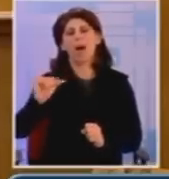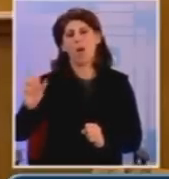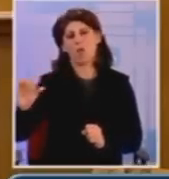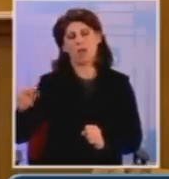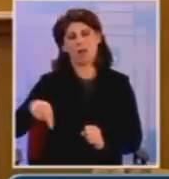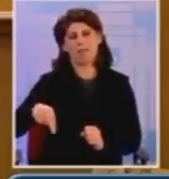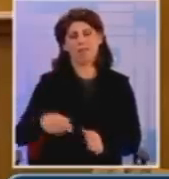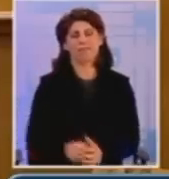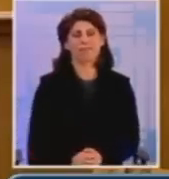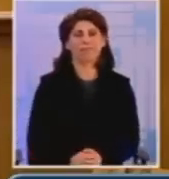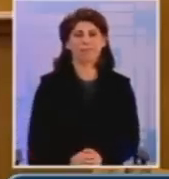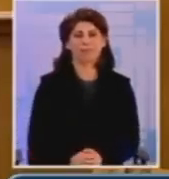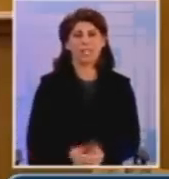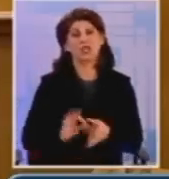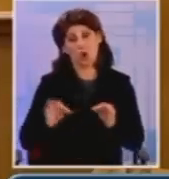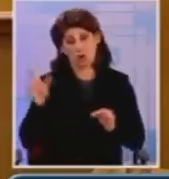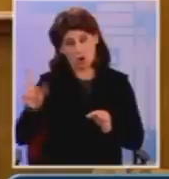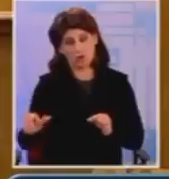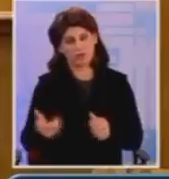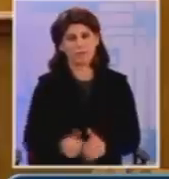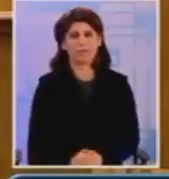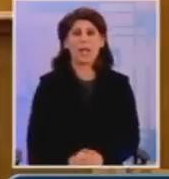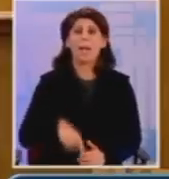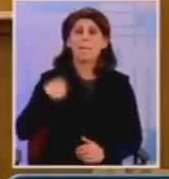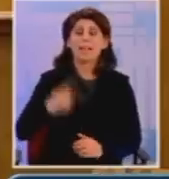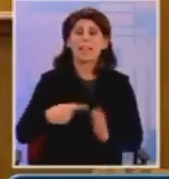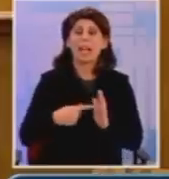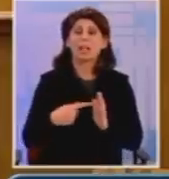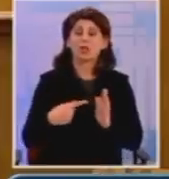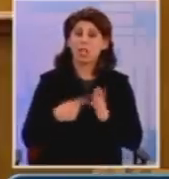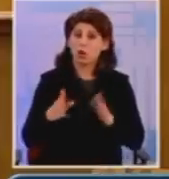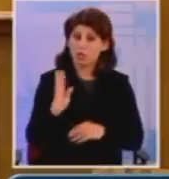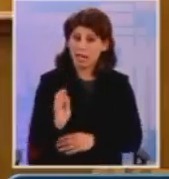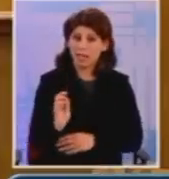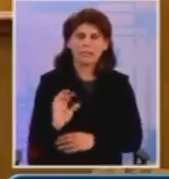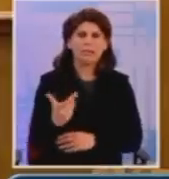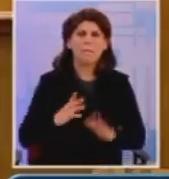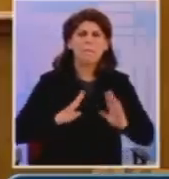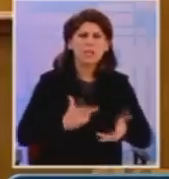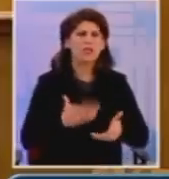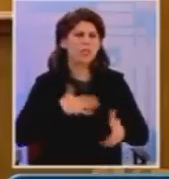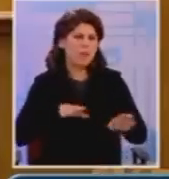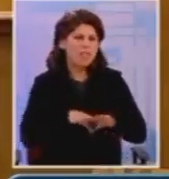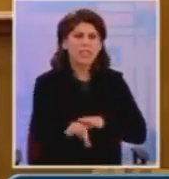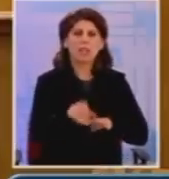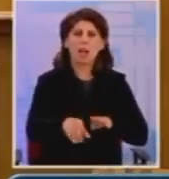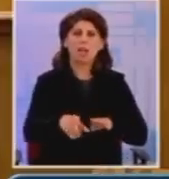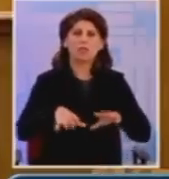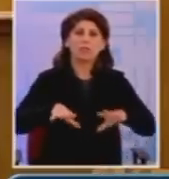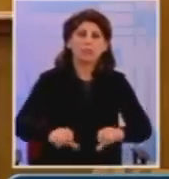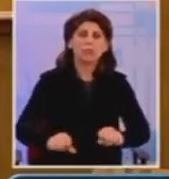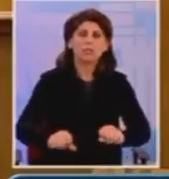Μετά τον Πρώτο Παγκόσμιο Πόλεμο, αυτό που επικράτησε ήταν το μίσος και ο ρεβαρσισμός, Αυτό που επικράτησε